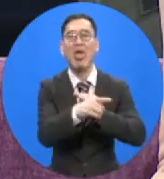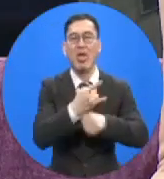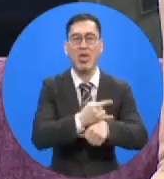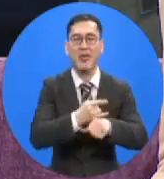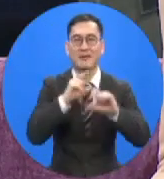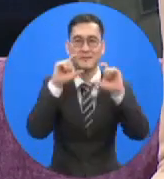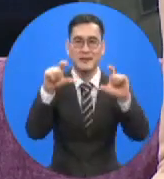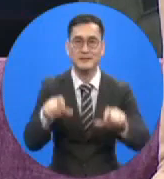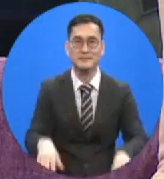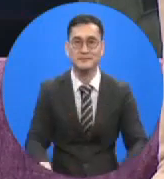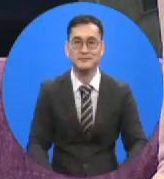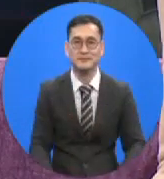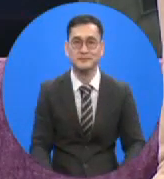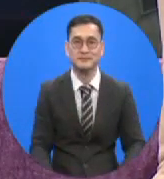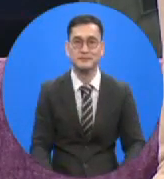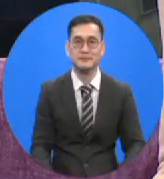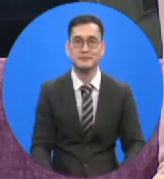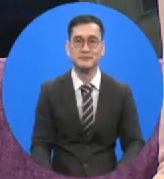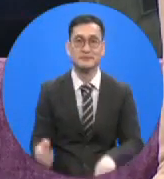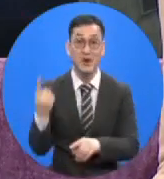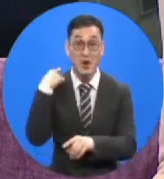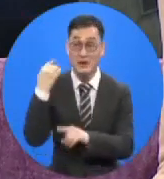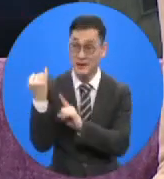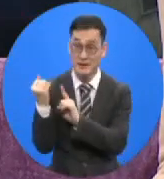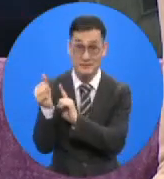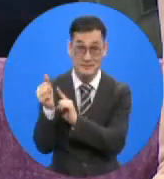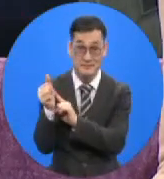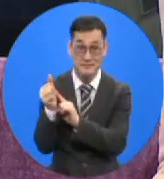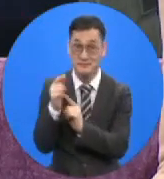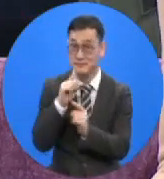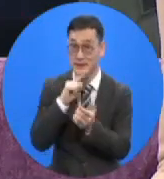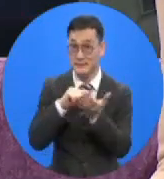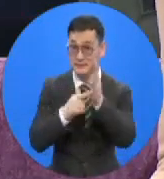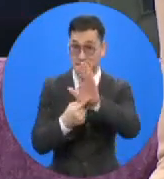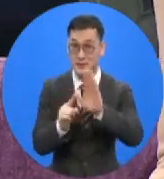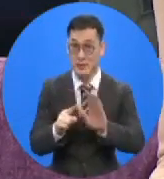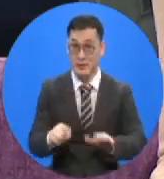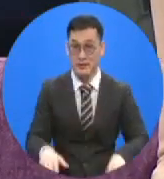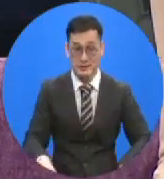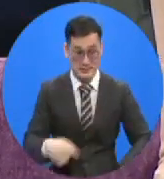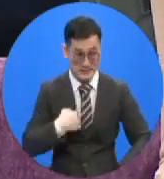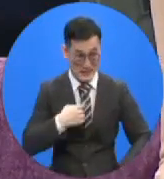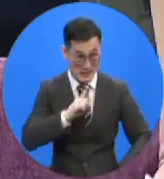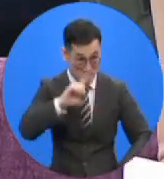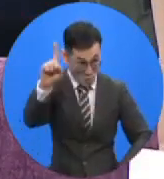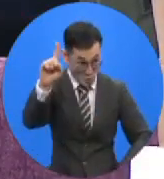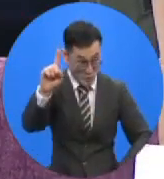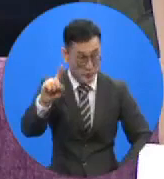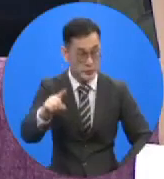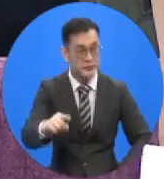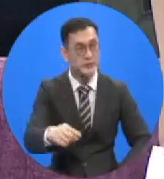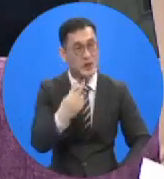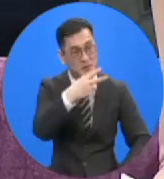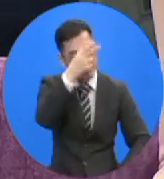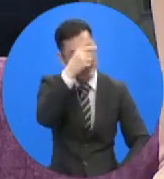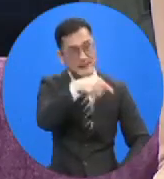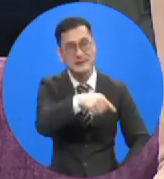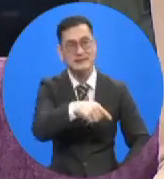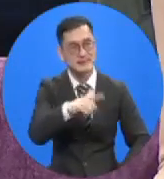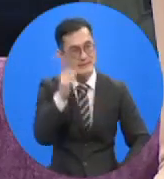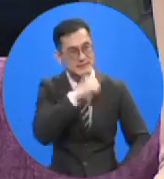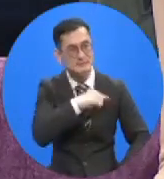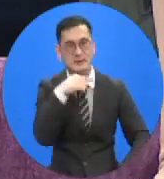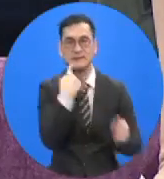어제 임종석 전 실장이 입장을 냈어요. 나에 대한 기소에 대해서 검찰을 정면으로